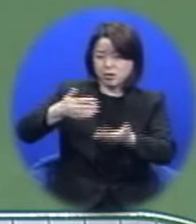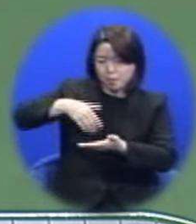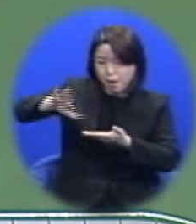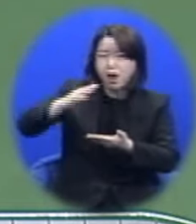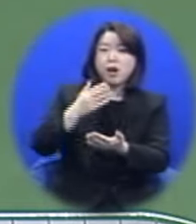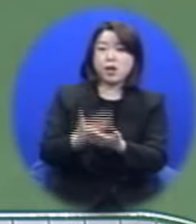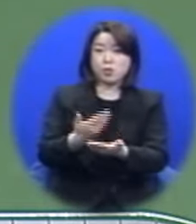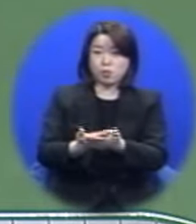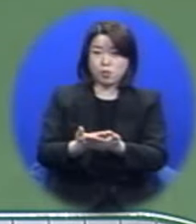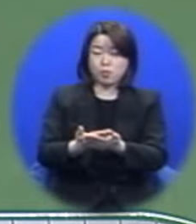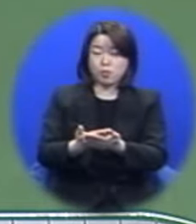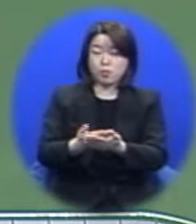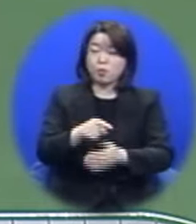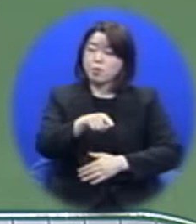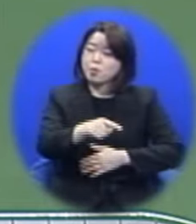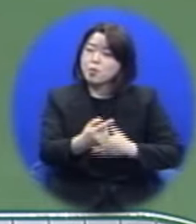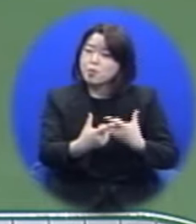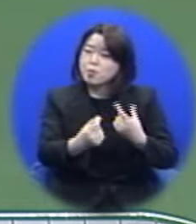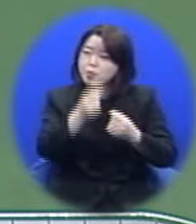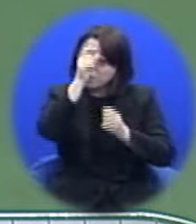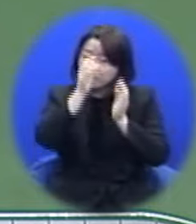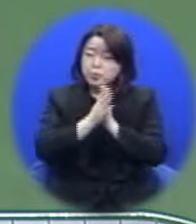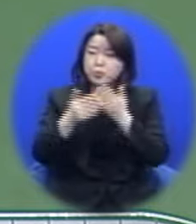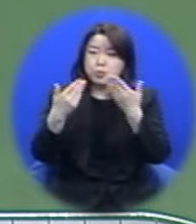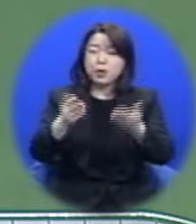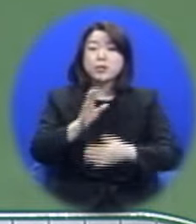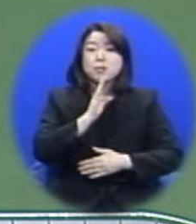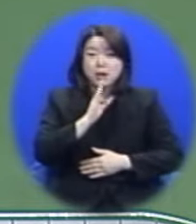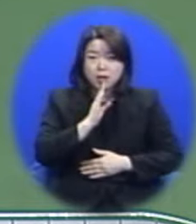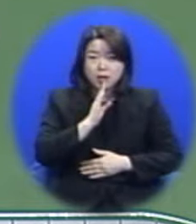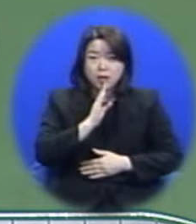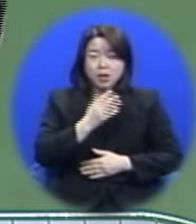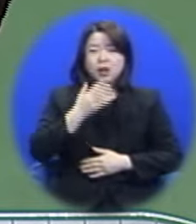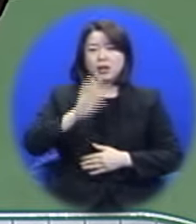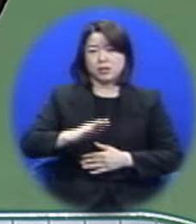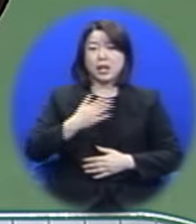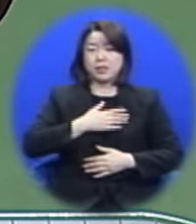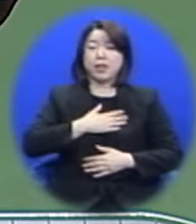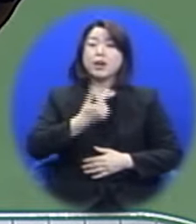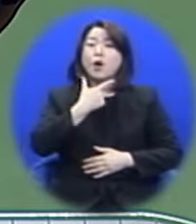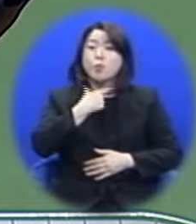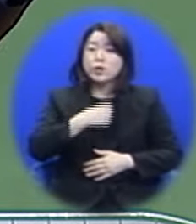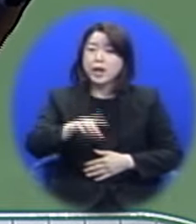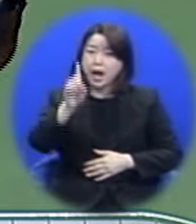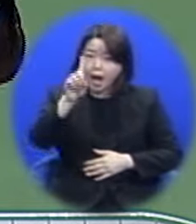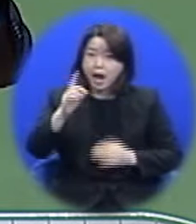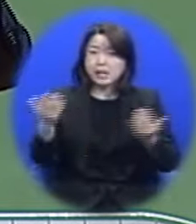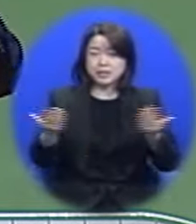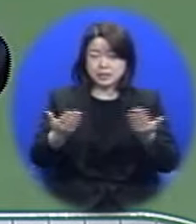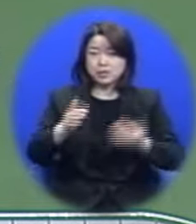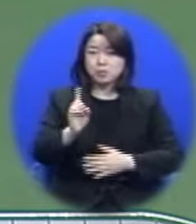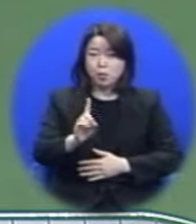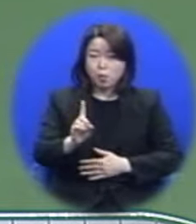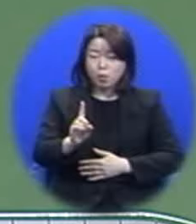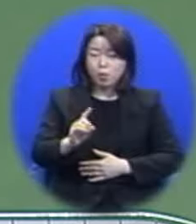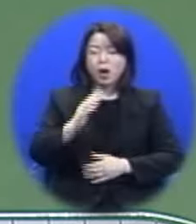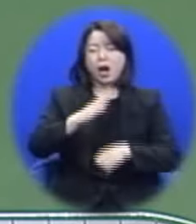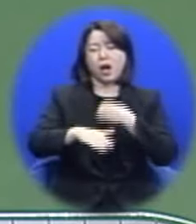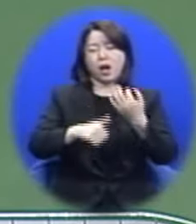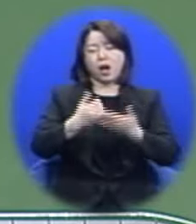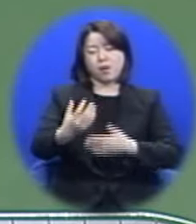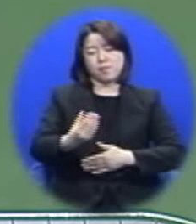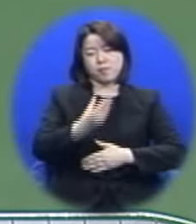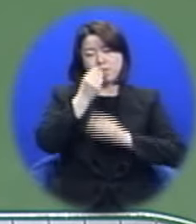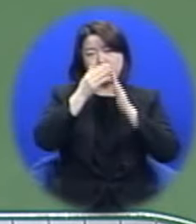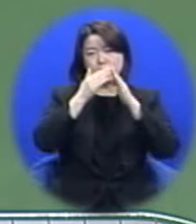해주세요. 이렇게 기도해야 맞잖아요. 어떻게 내가 원하는 한 가지 일은 하나님의 성전에서 예배하는